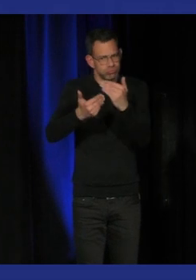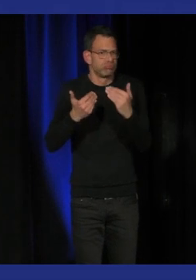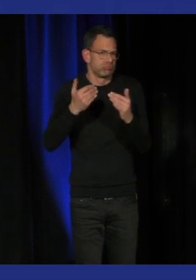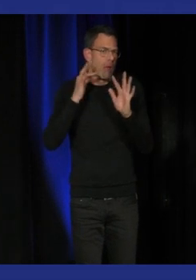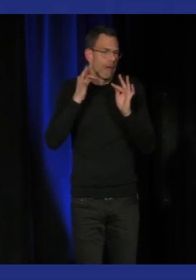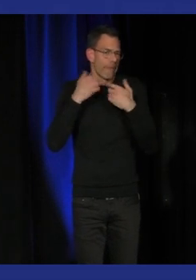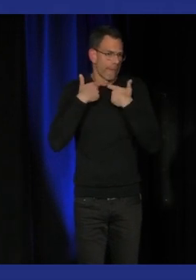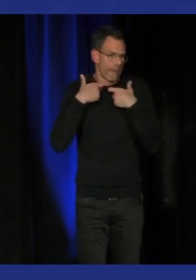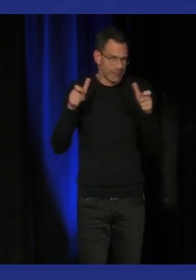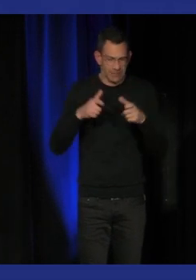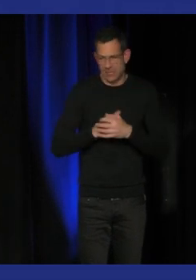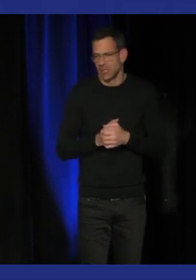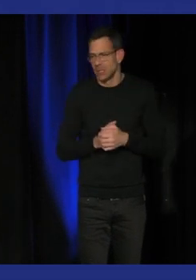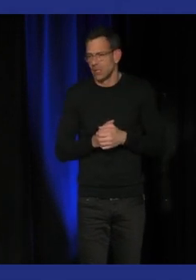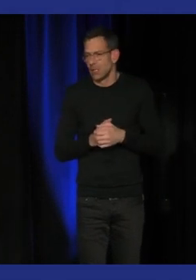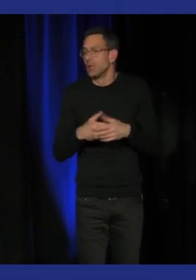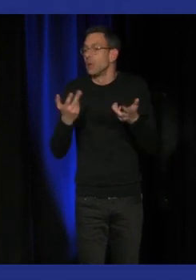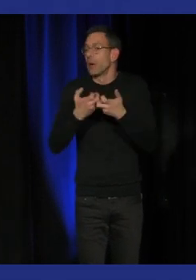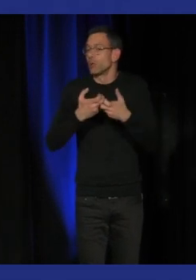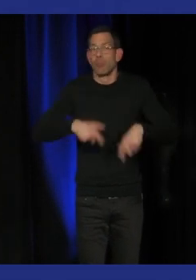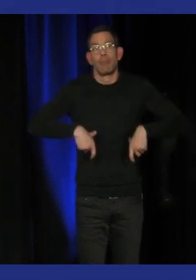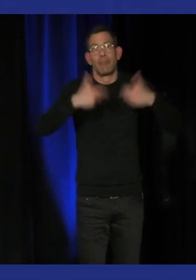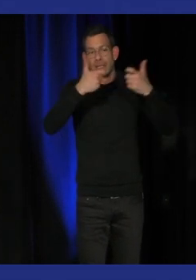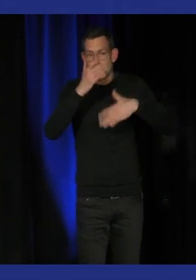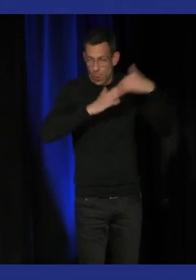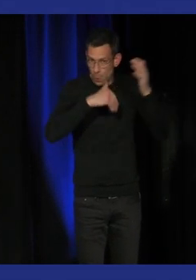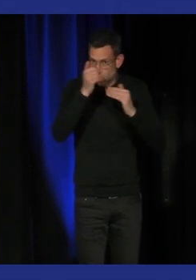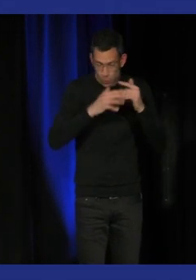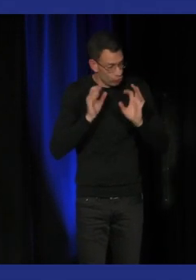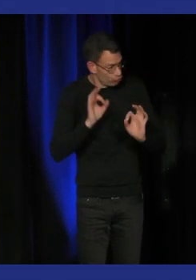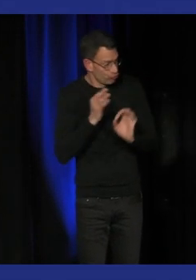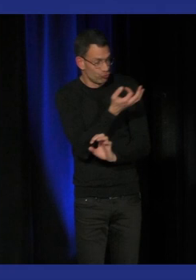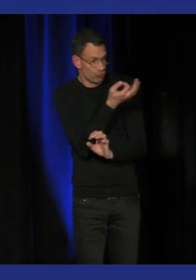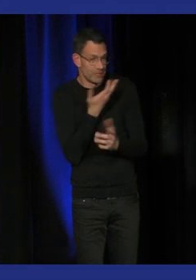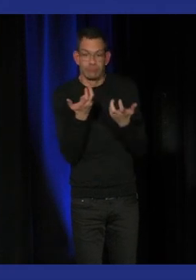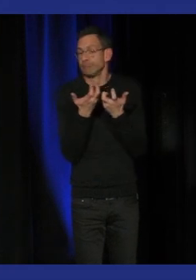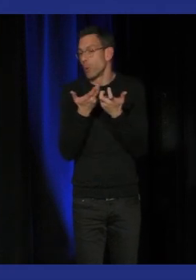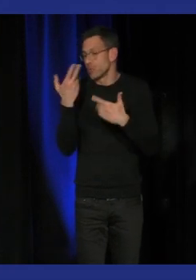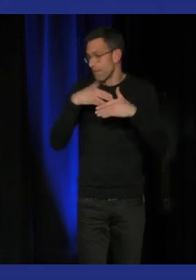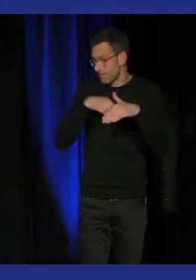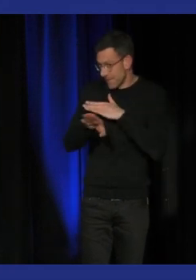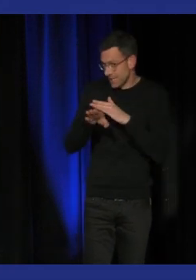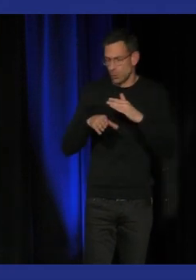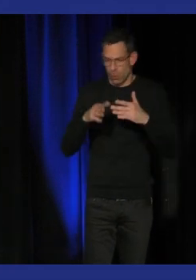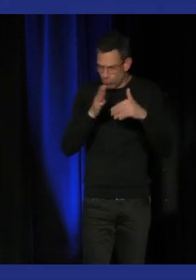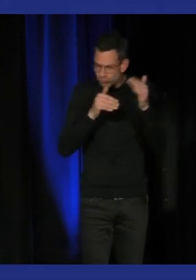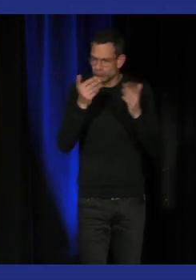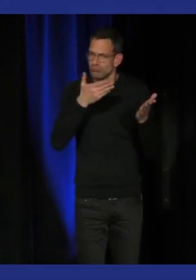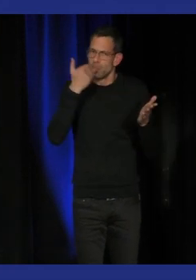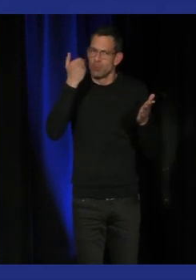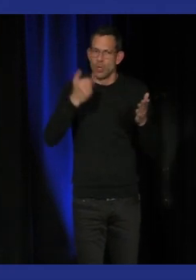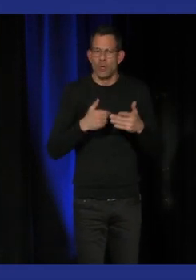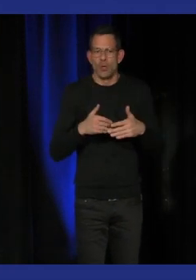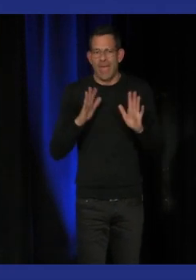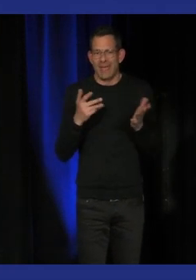l'accessibilité, notamment dans la construction de bâtiments, vous l'avez évoqué sur les exemples du métro. Et du coup, on peut se demander